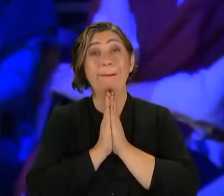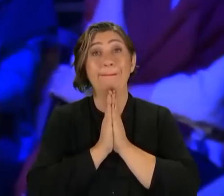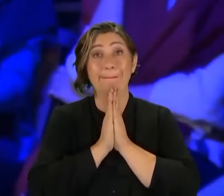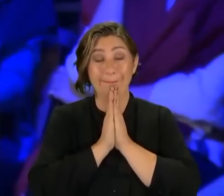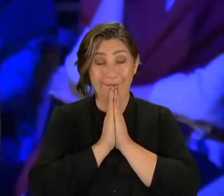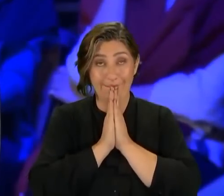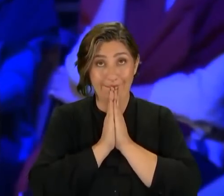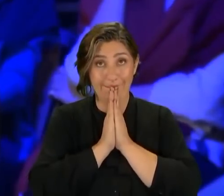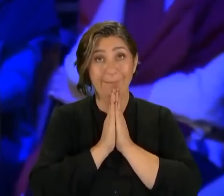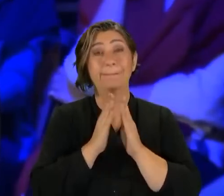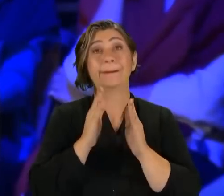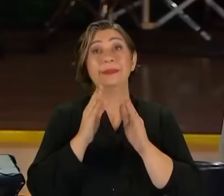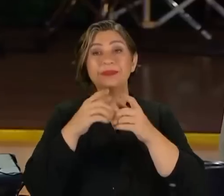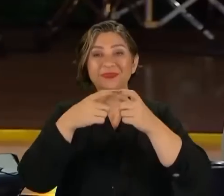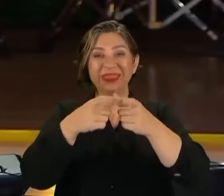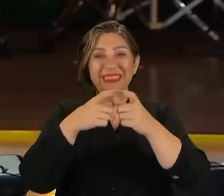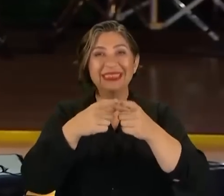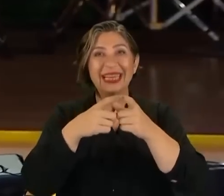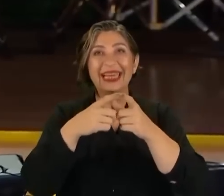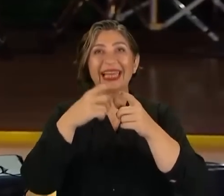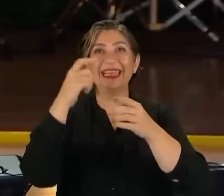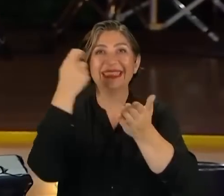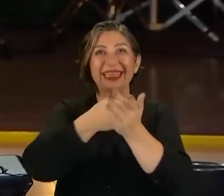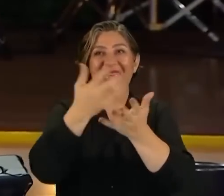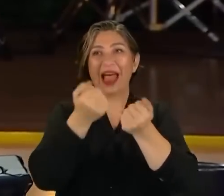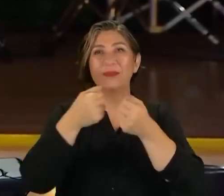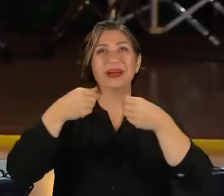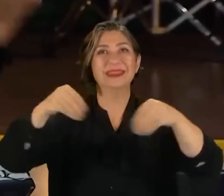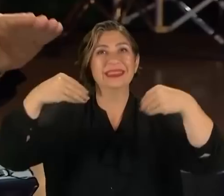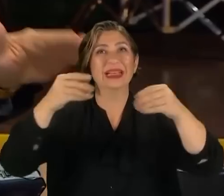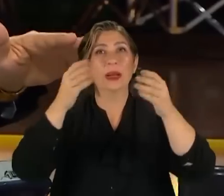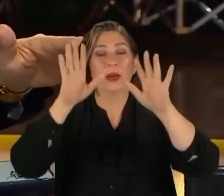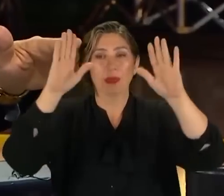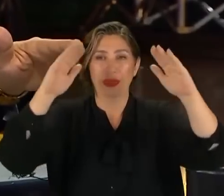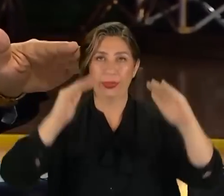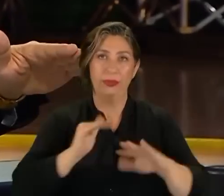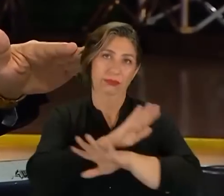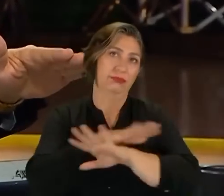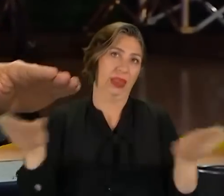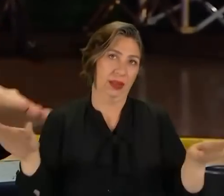Yani hard copy satın alma devri yani CD kaset satışı bitti.